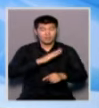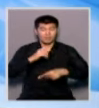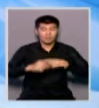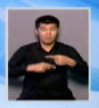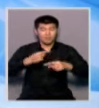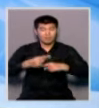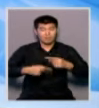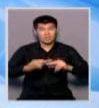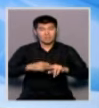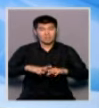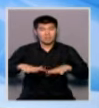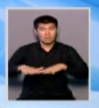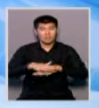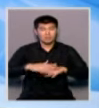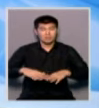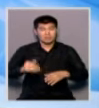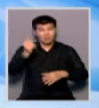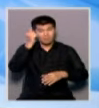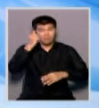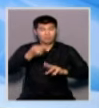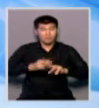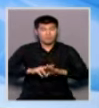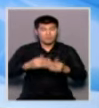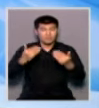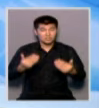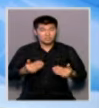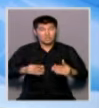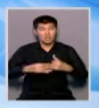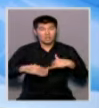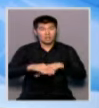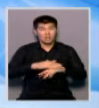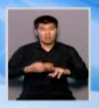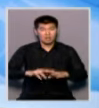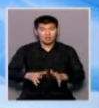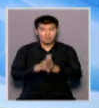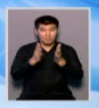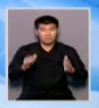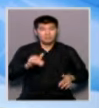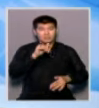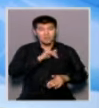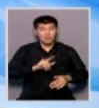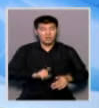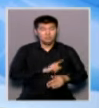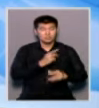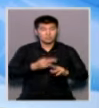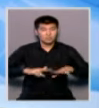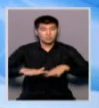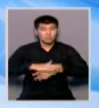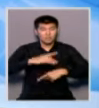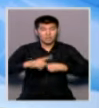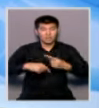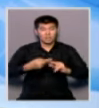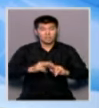передавались из поколения в поколение незапамятных времен, о нашем земляке, проявившем большое мастерство в изучении национального